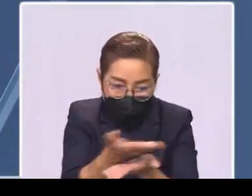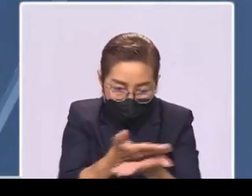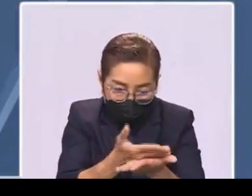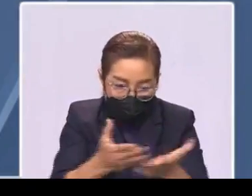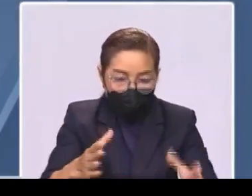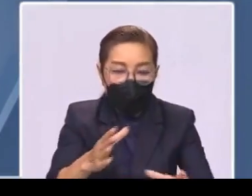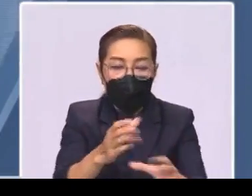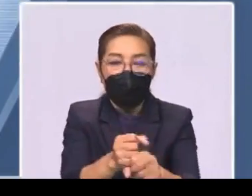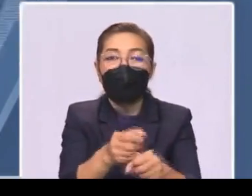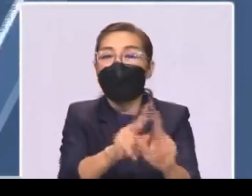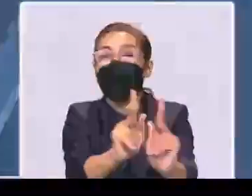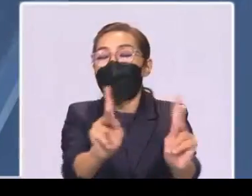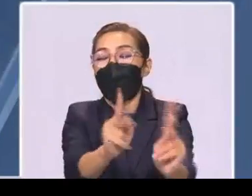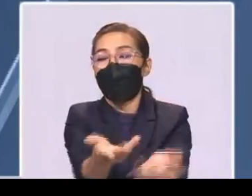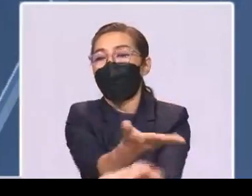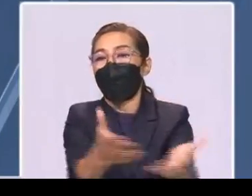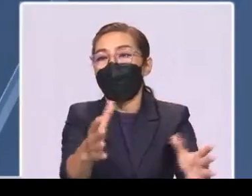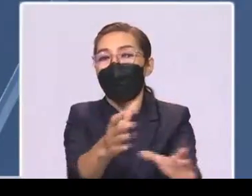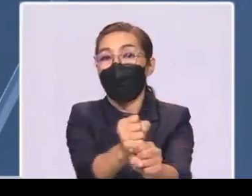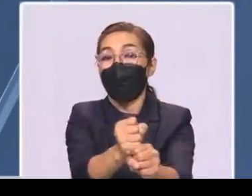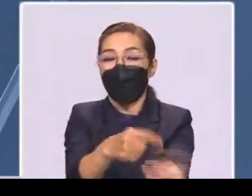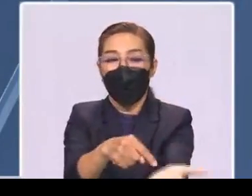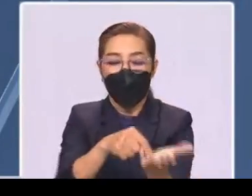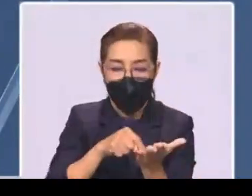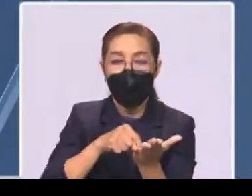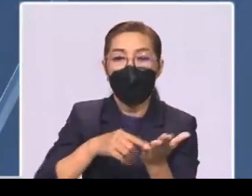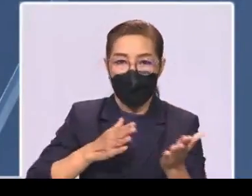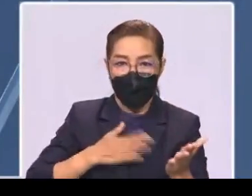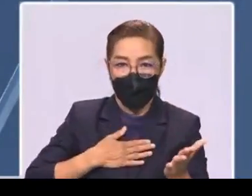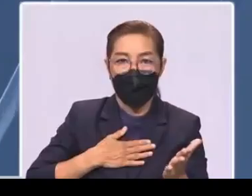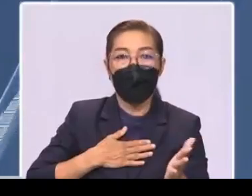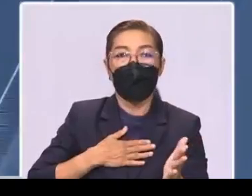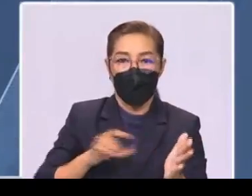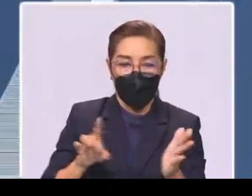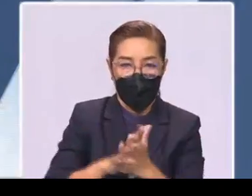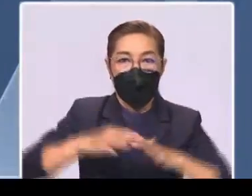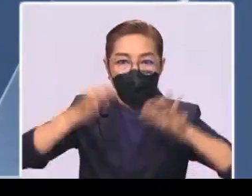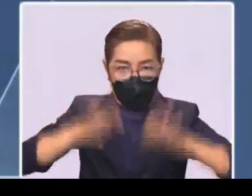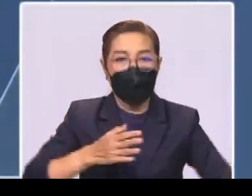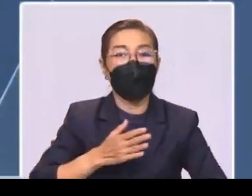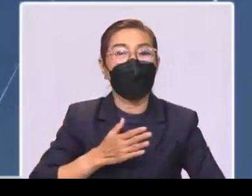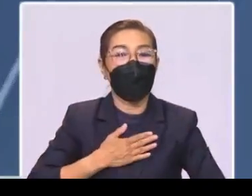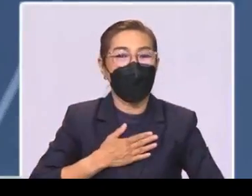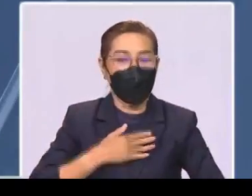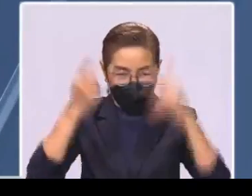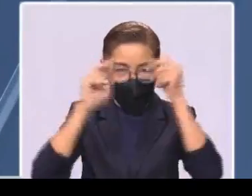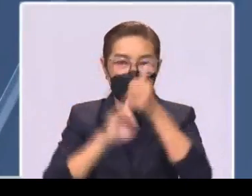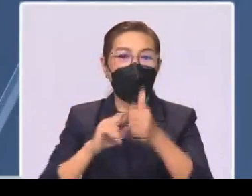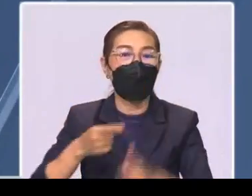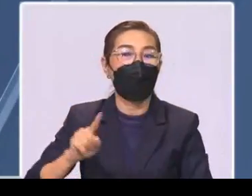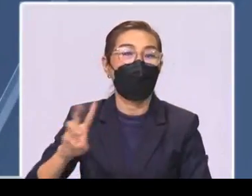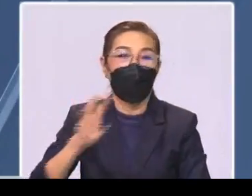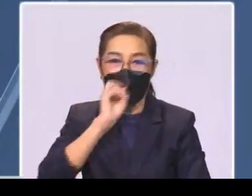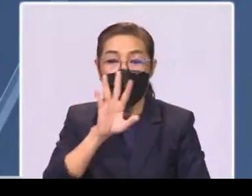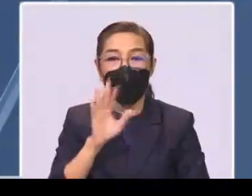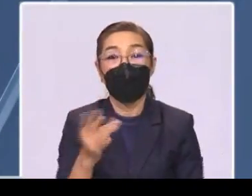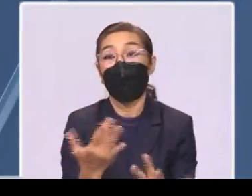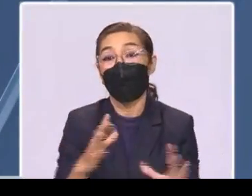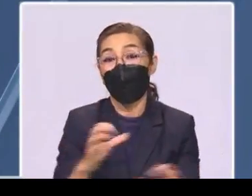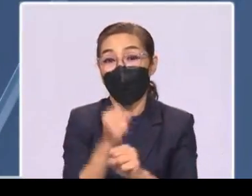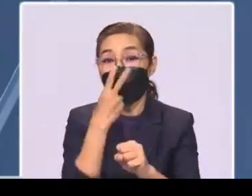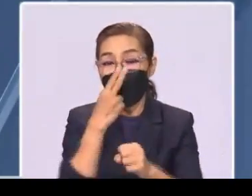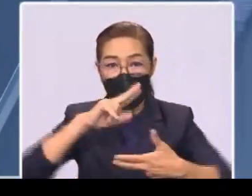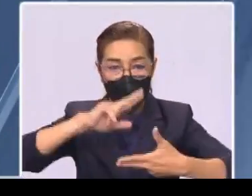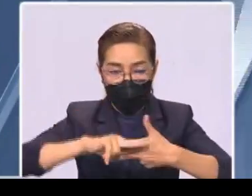เสนอท่านไปท่านจะดูเป็นครั้งสุดท้ายอ้าวเออนั่นแหละครับก็ดูว่าทั้ง 2ท่านนี้พลังประชารัฐจะเลือก